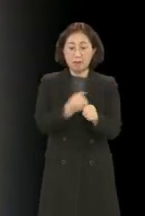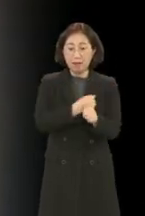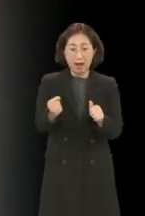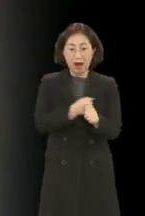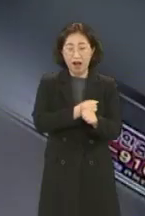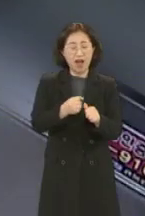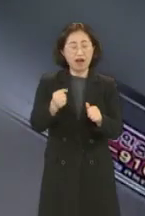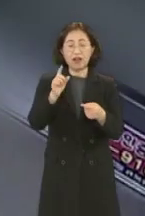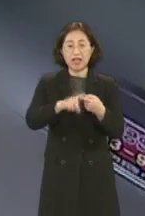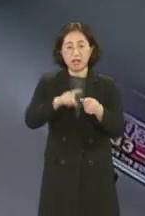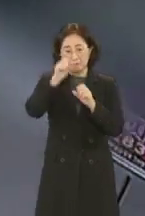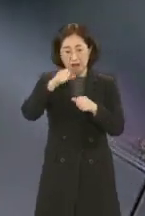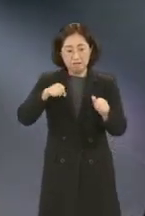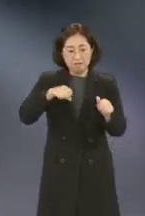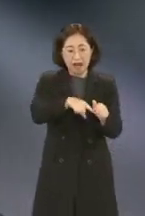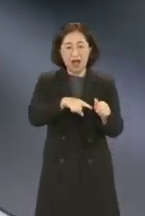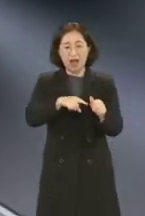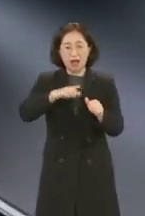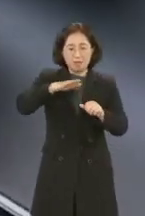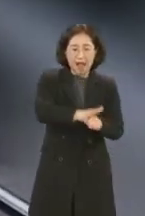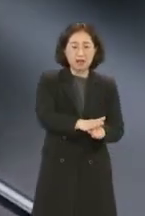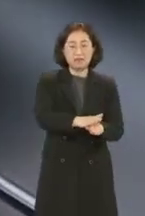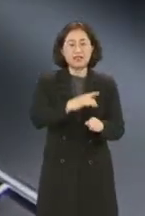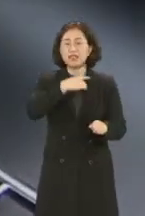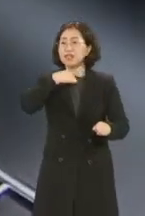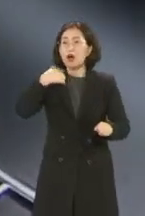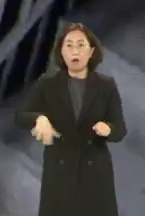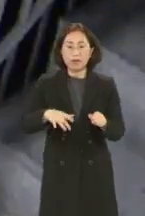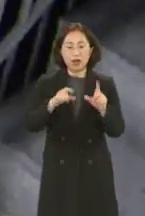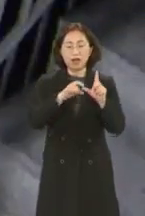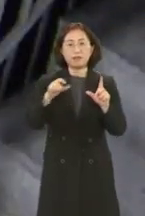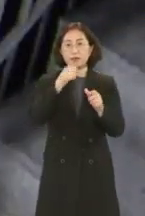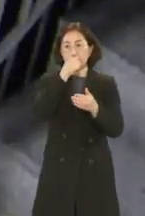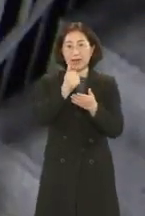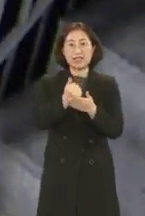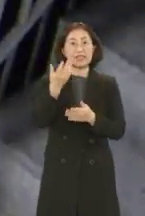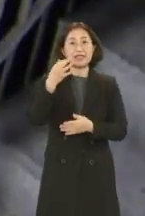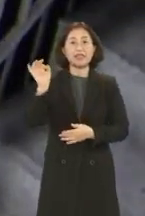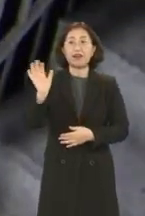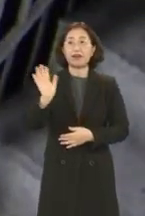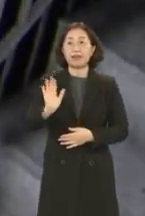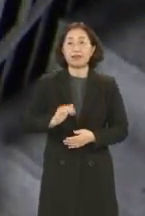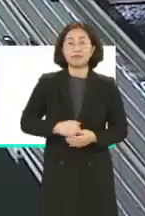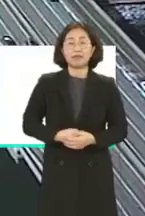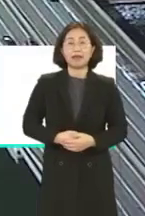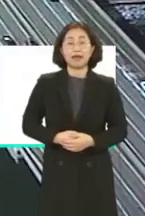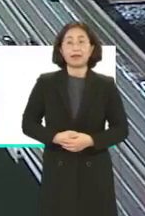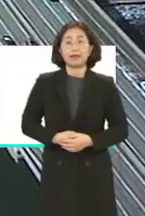대해서는 발로 차거나 밟은 적 등이 없다며 일부 부인했습니다.